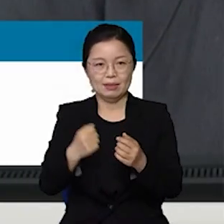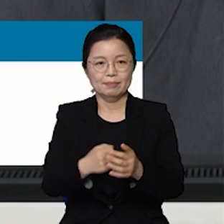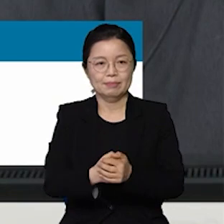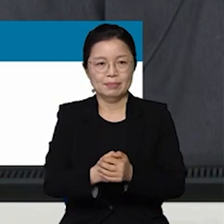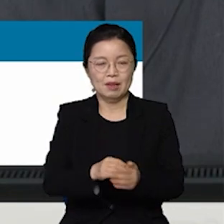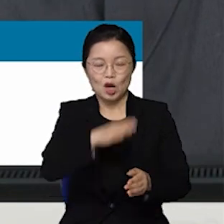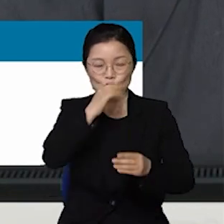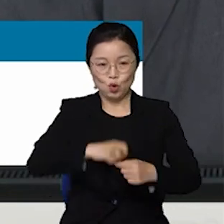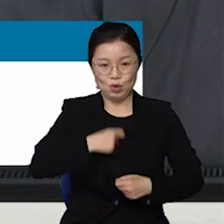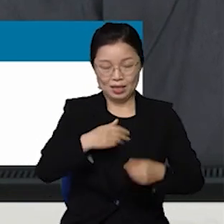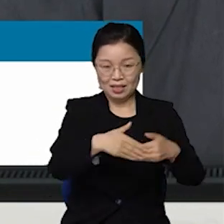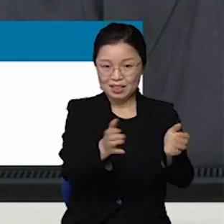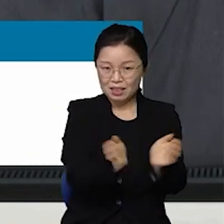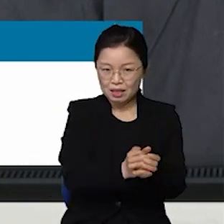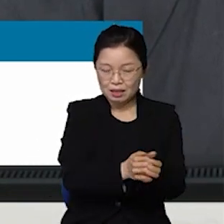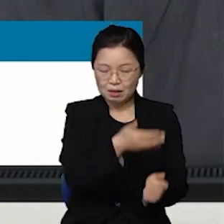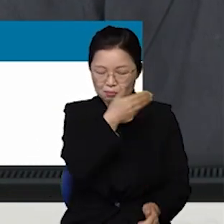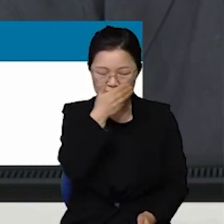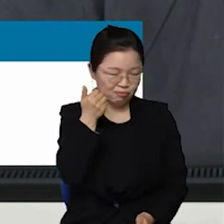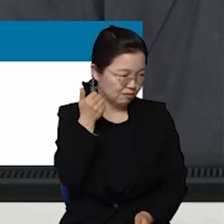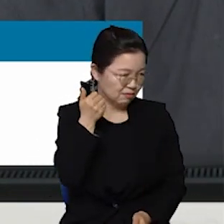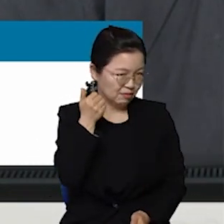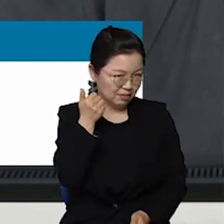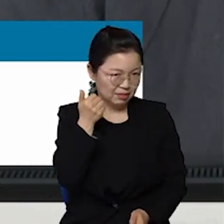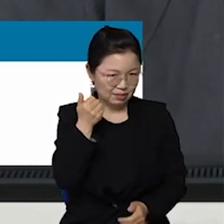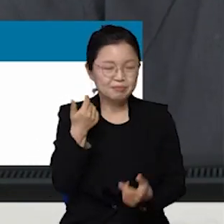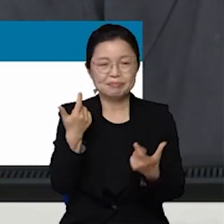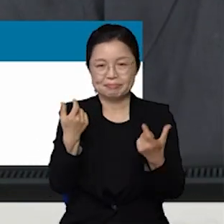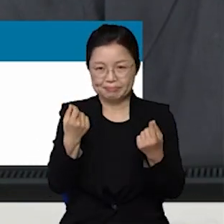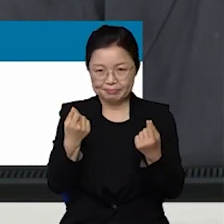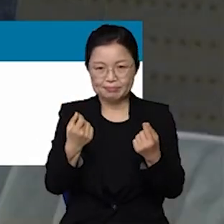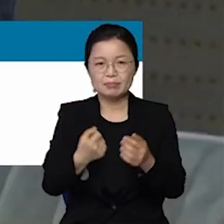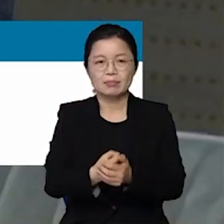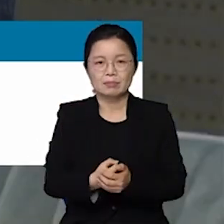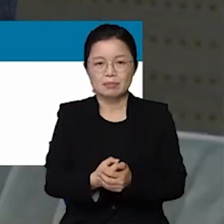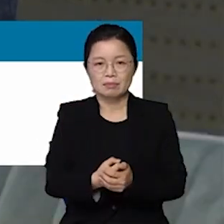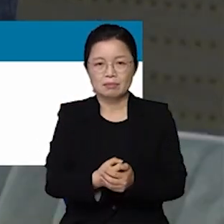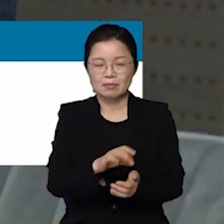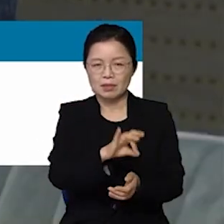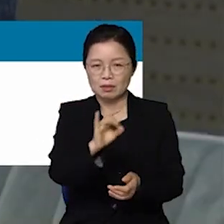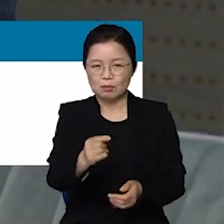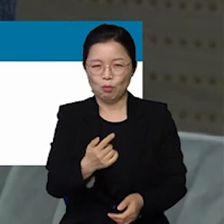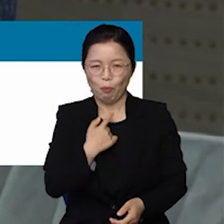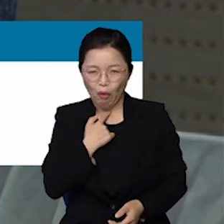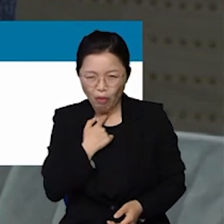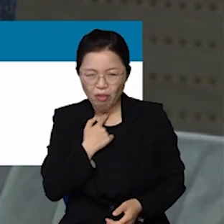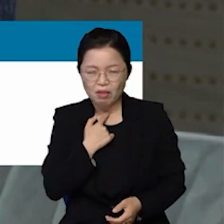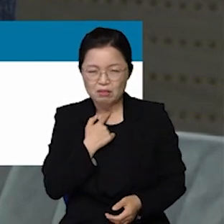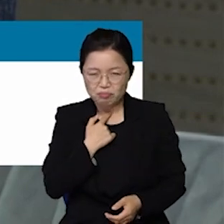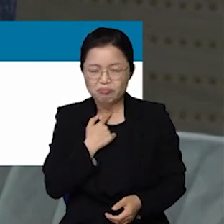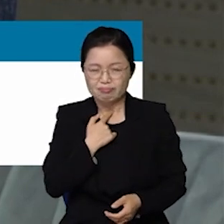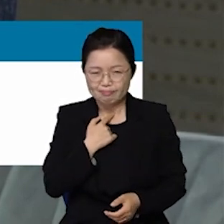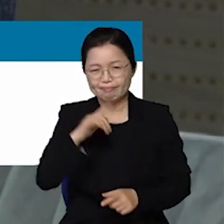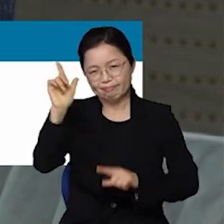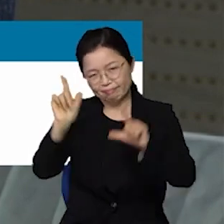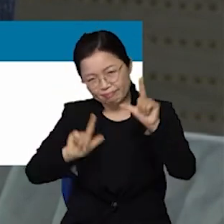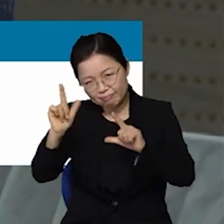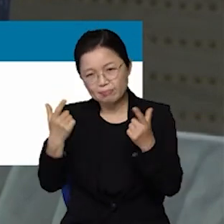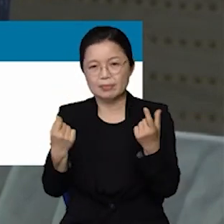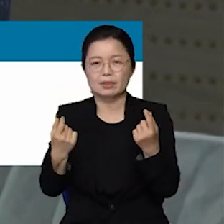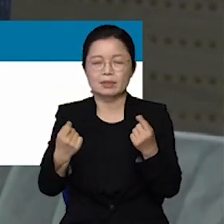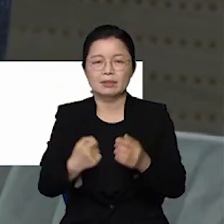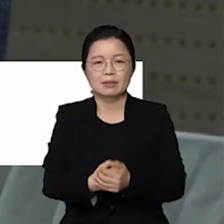정의당이 어떻게 보면 이제는 이제 외면, 무관심의 대상이 됐고 경우에 따라서는 혐오의 대상마저 된게 아닌가 이런 느낌이